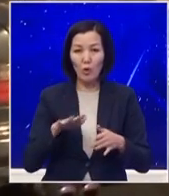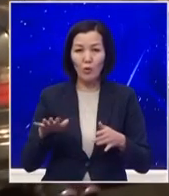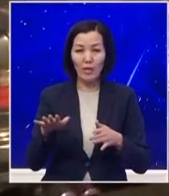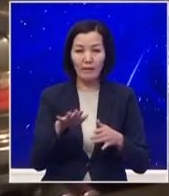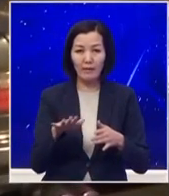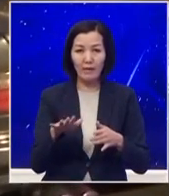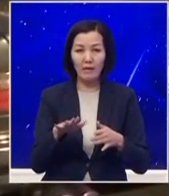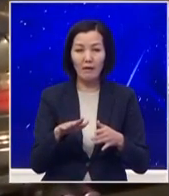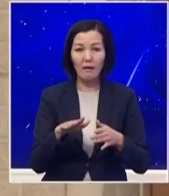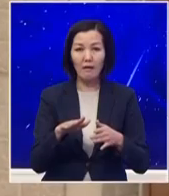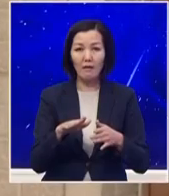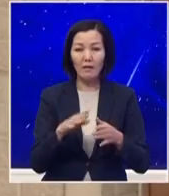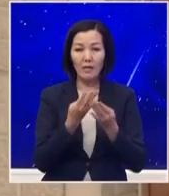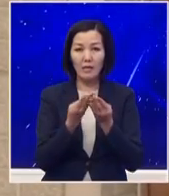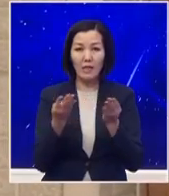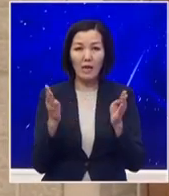локдаун